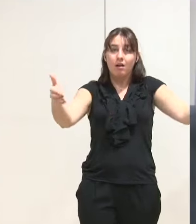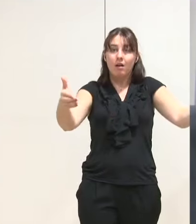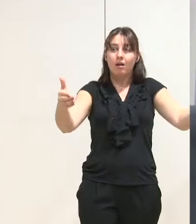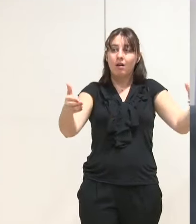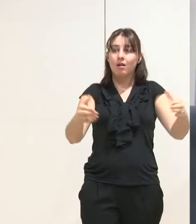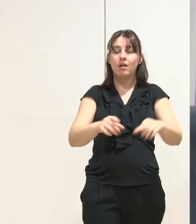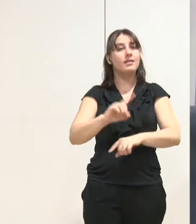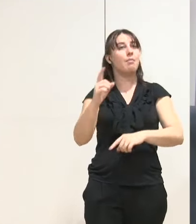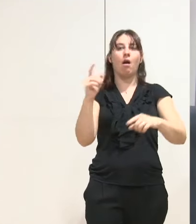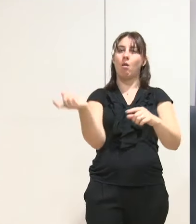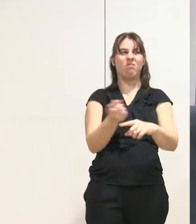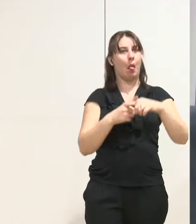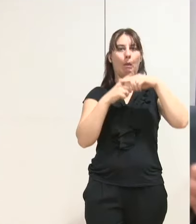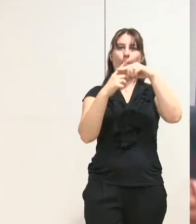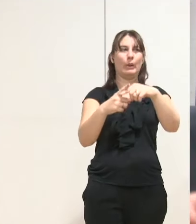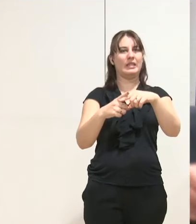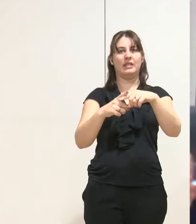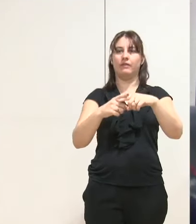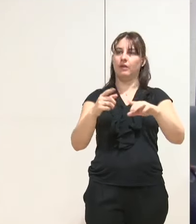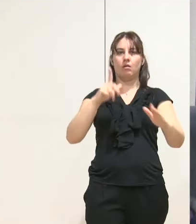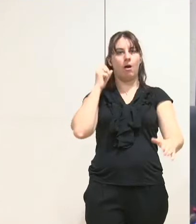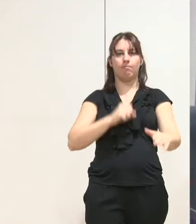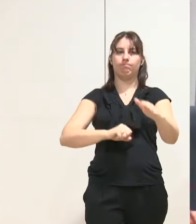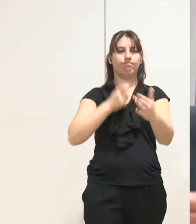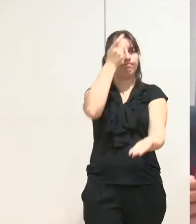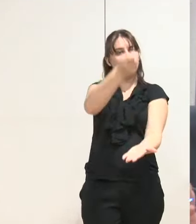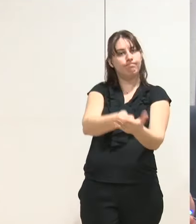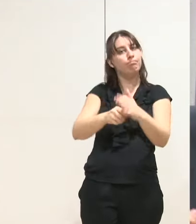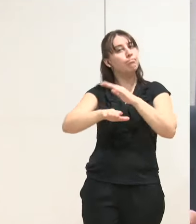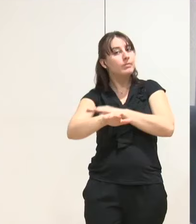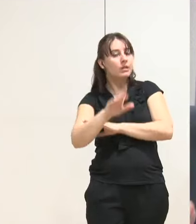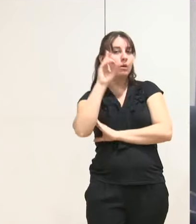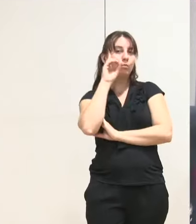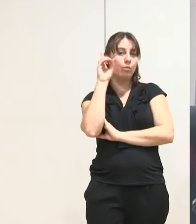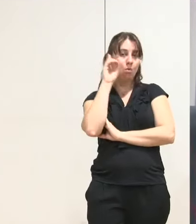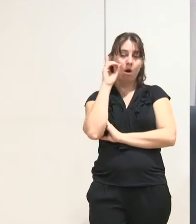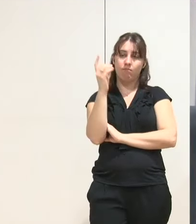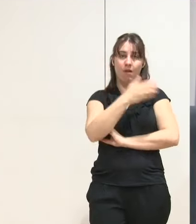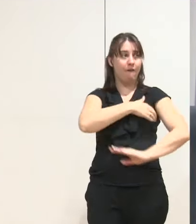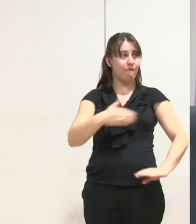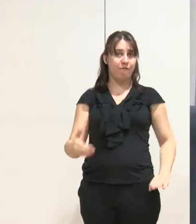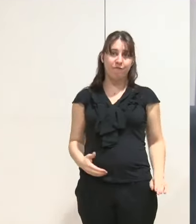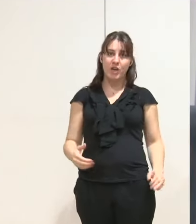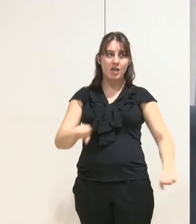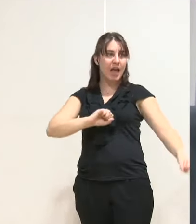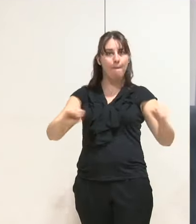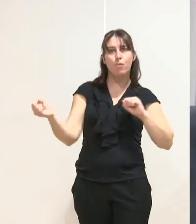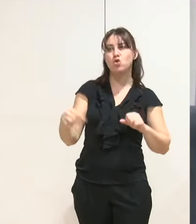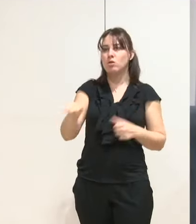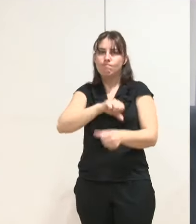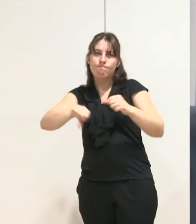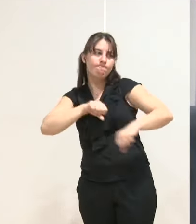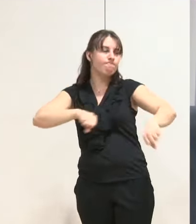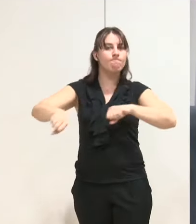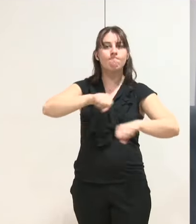net positif parce que la ville malgré tout ça bouge encore un peu ici aussi et donc